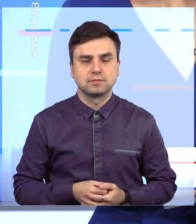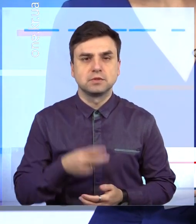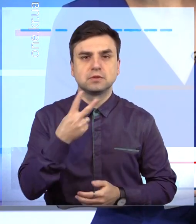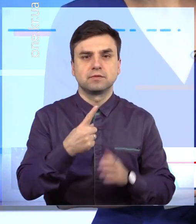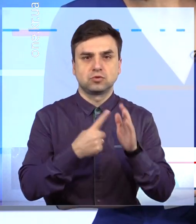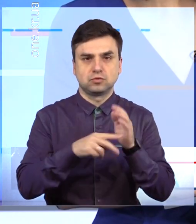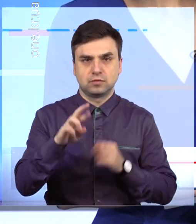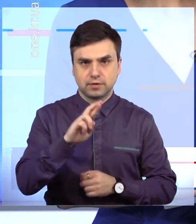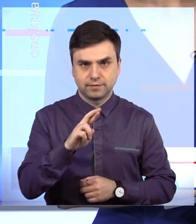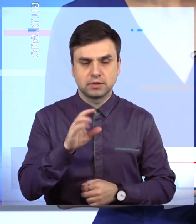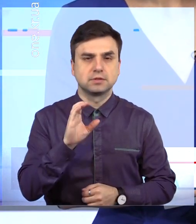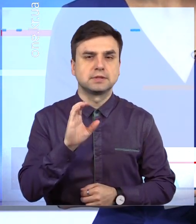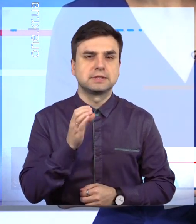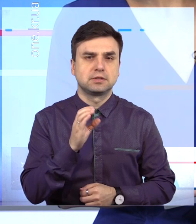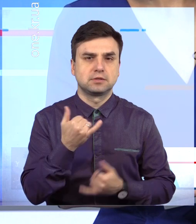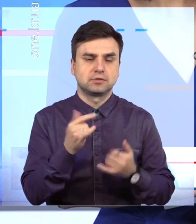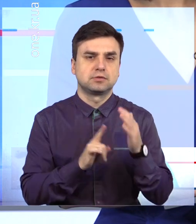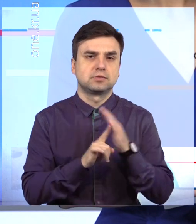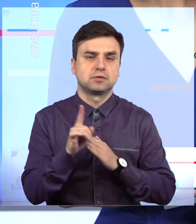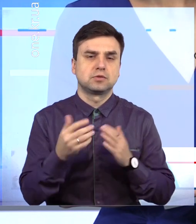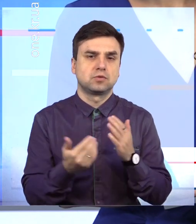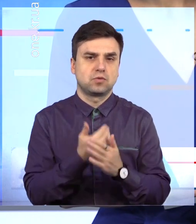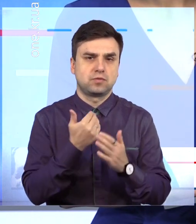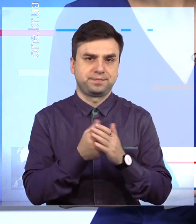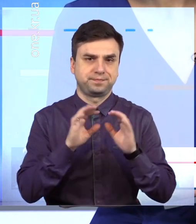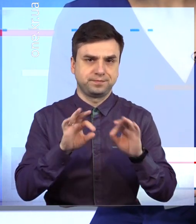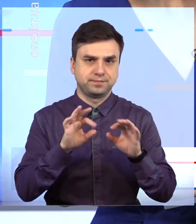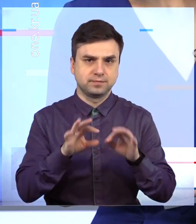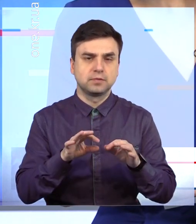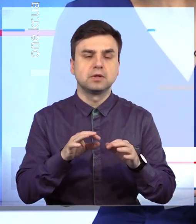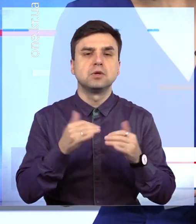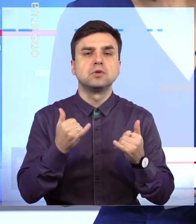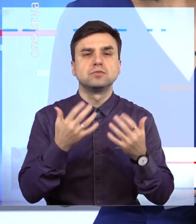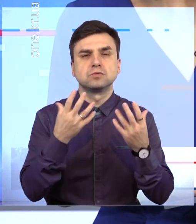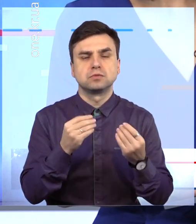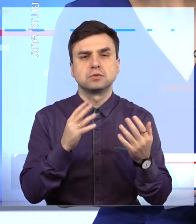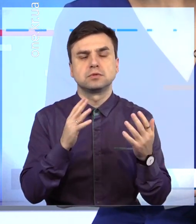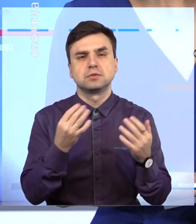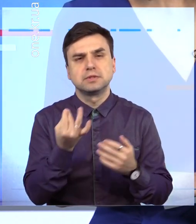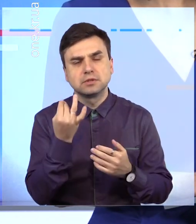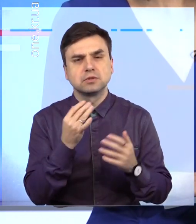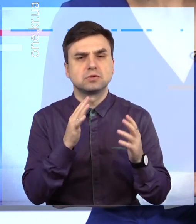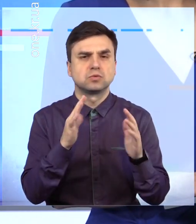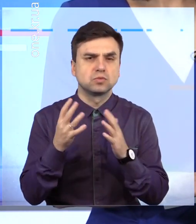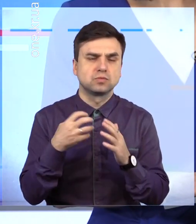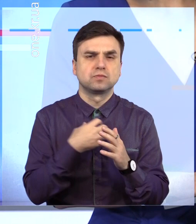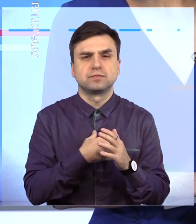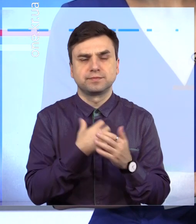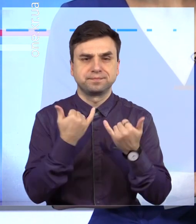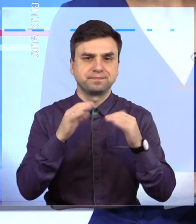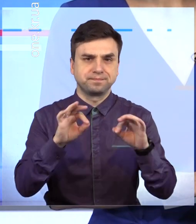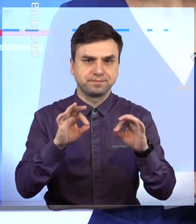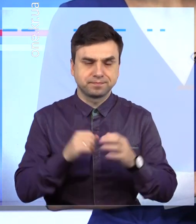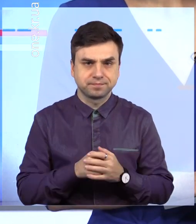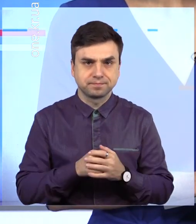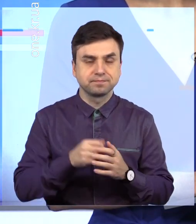26 січня, середа, в ефірі першого міського новини. У студії працює Юлія Лелека. Про все найцікавіше дізнаєтеся прямо зараз. Як